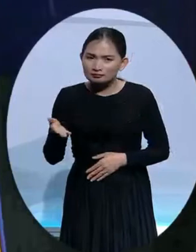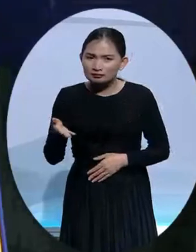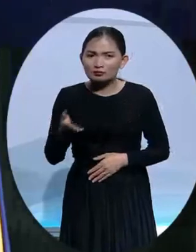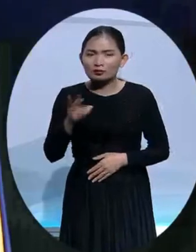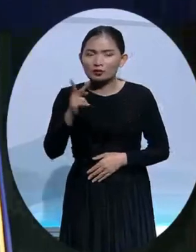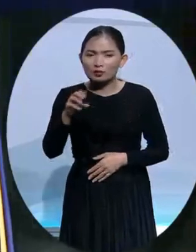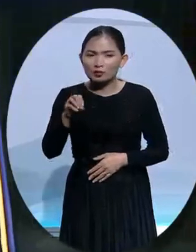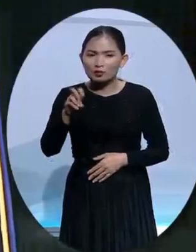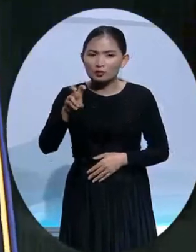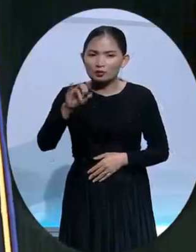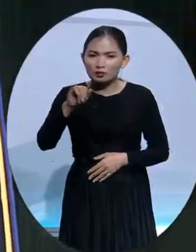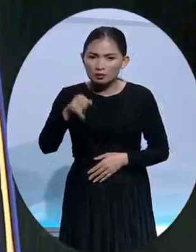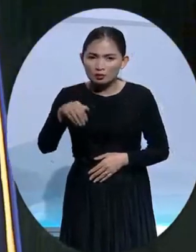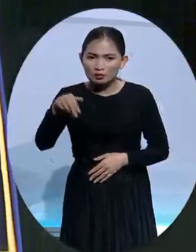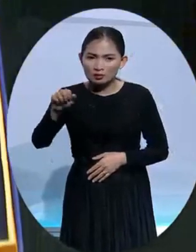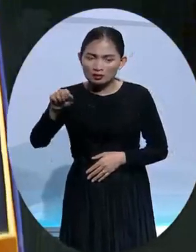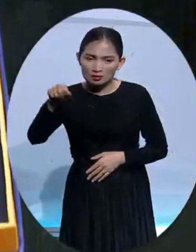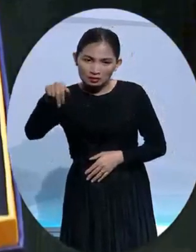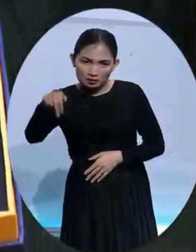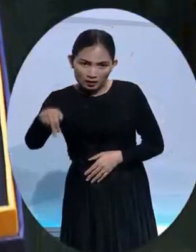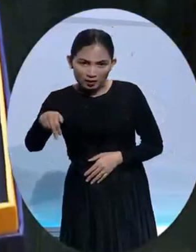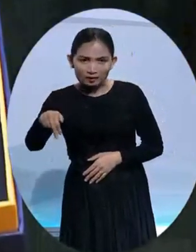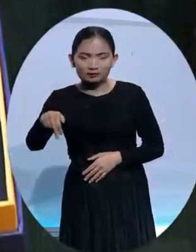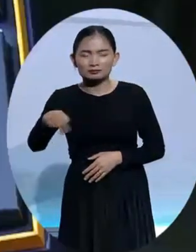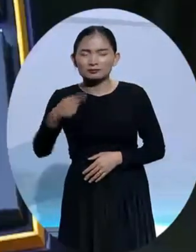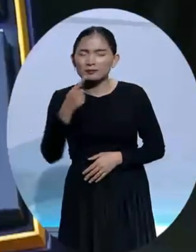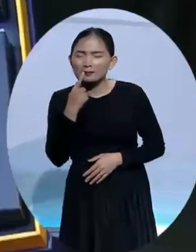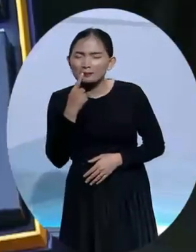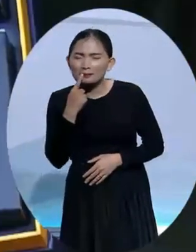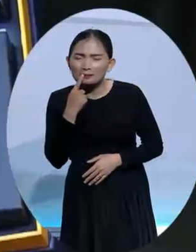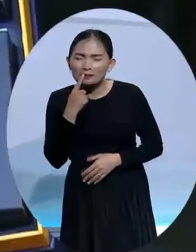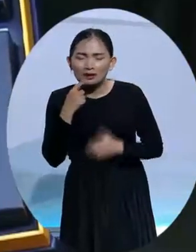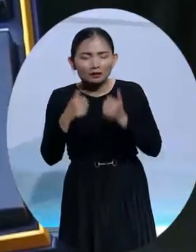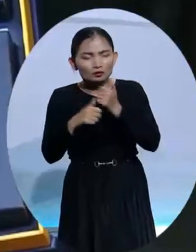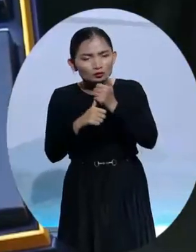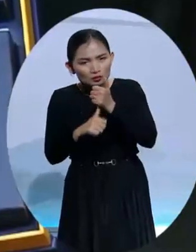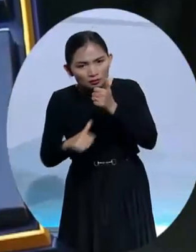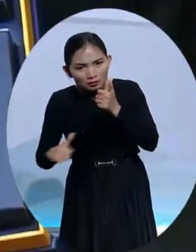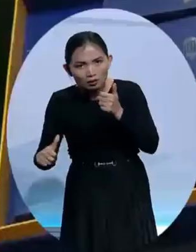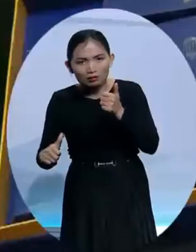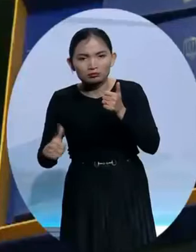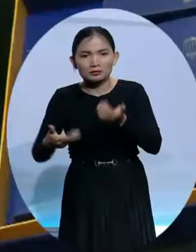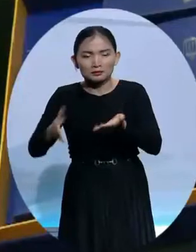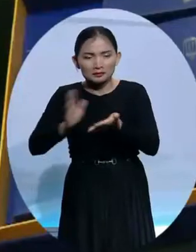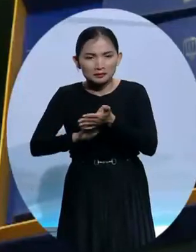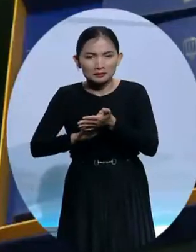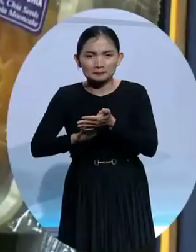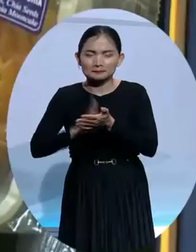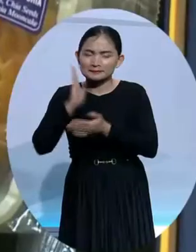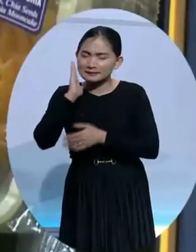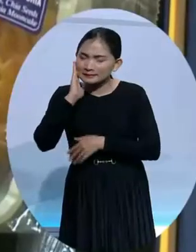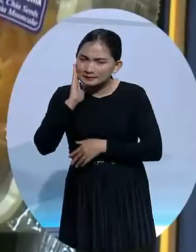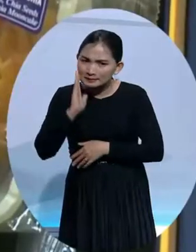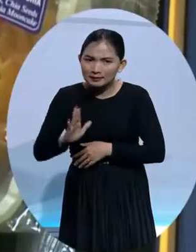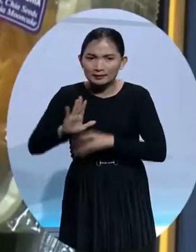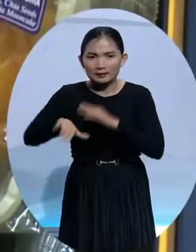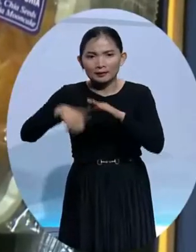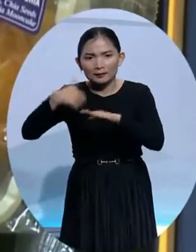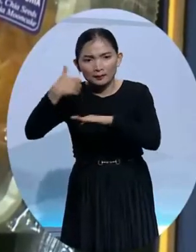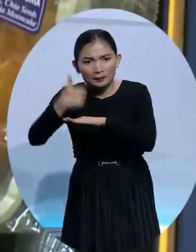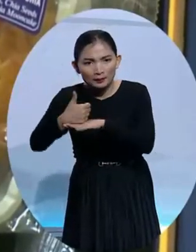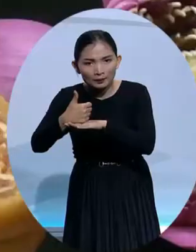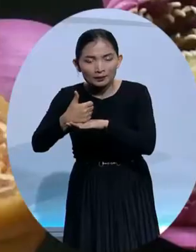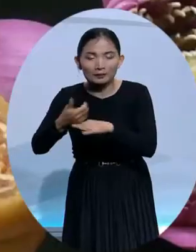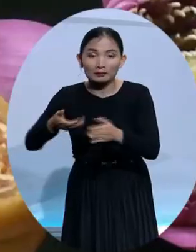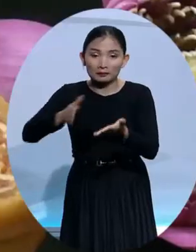những nguyên liệu cao cấp để cho ra thị trường những chiếc bánh trung thu chất lượng, đảm bảo vệ sinh an toàn thực phẩm. Bên cạnh đó, để tăng tính cạnh